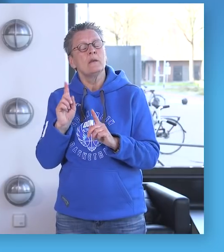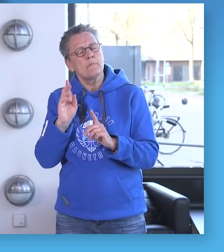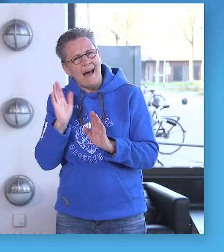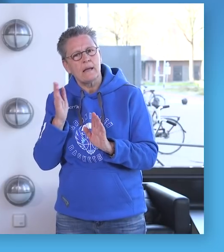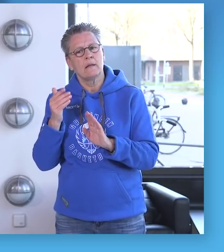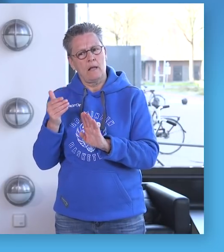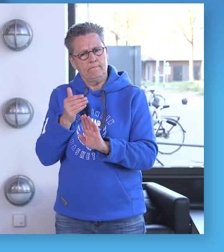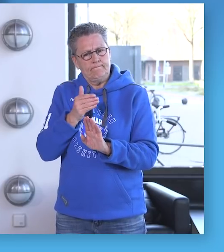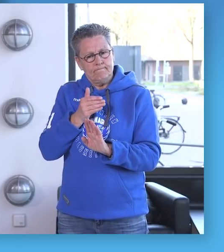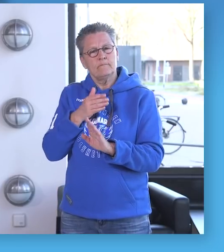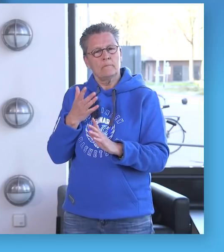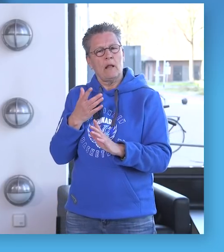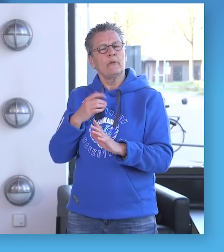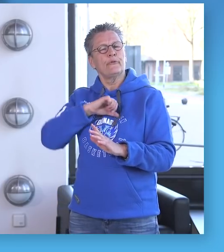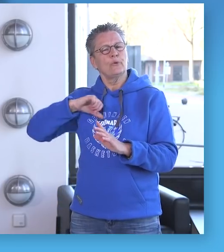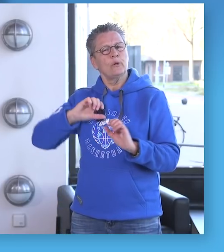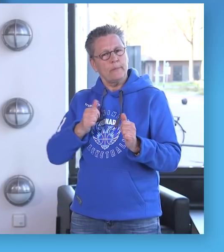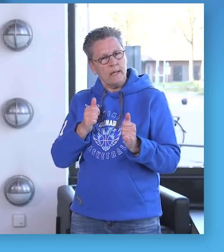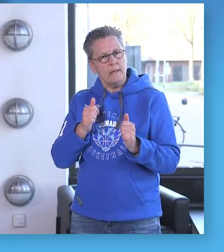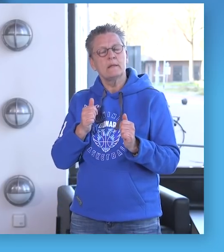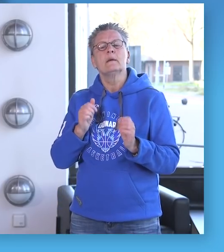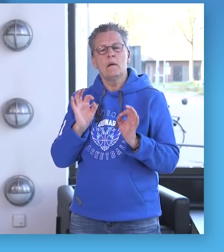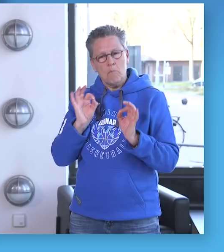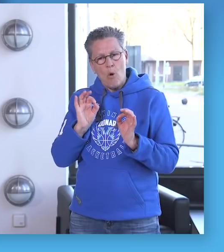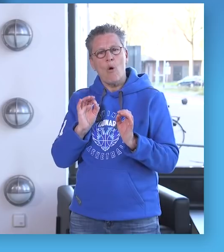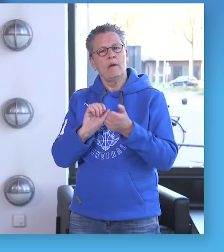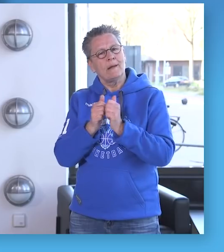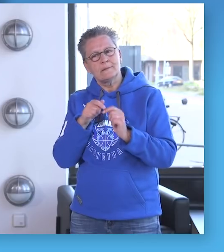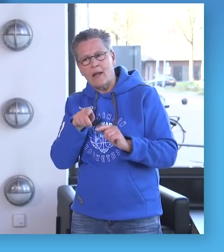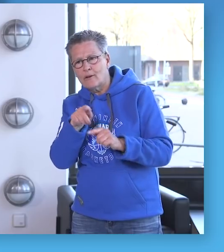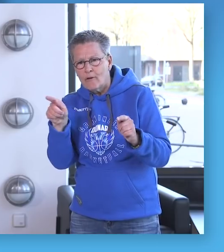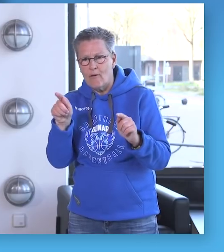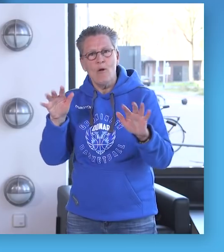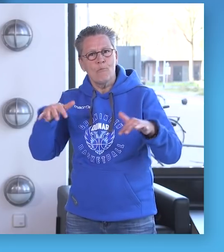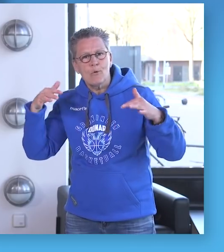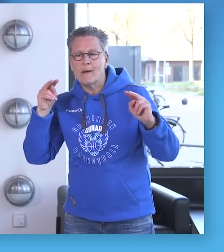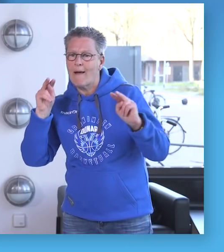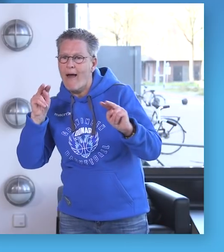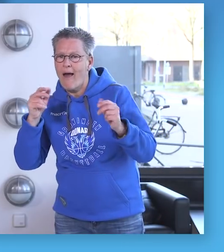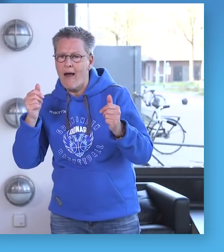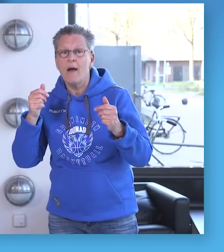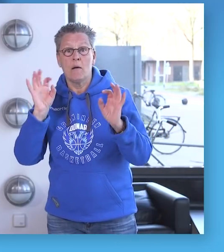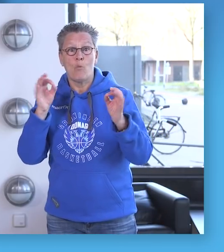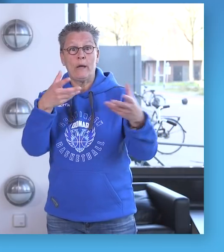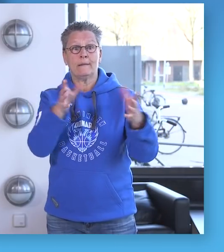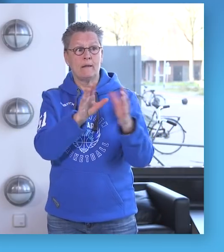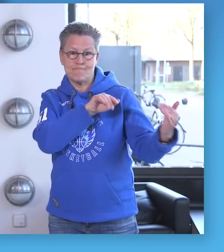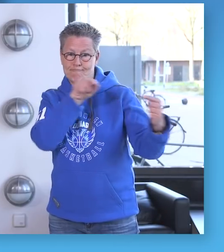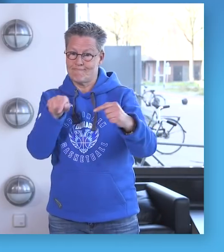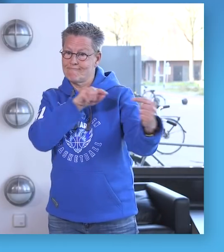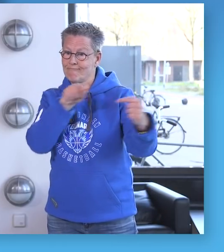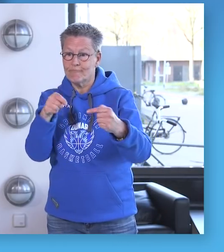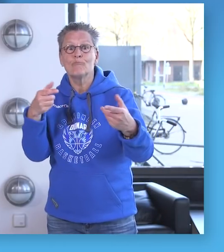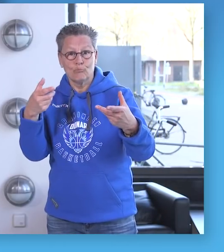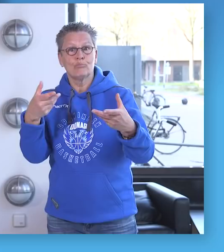heel vroege fase mooie wedstrijden kan geven aan het publiek. Dat je mooie teams hier op bezoek krijgt. En dat je in de